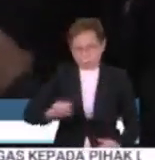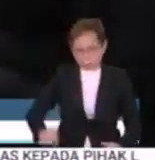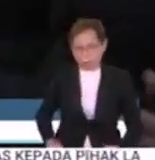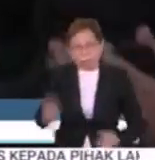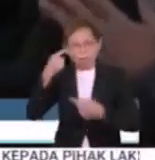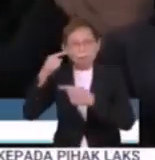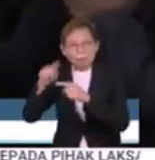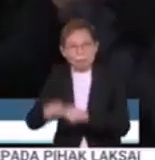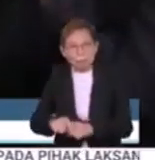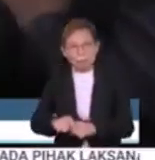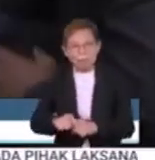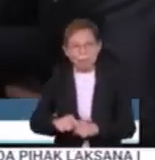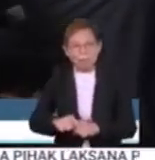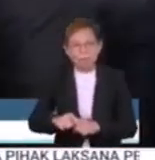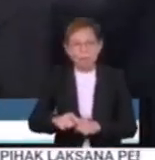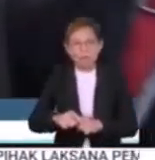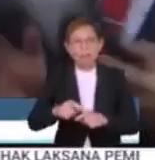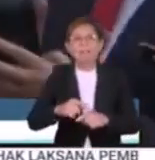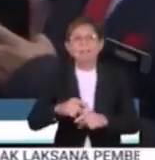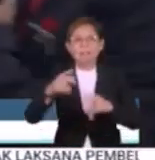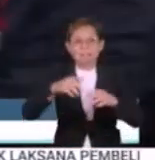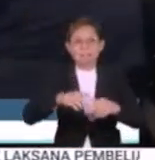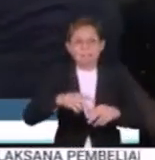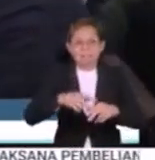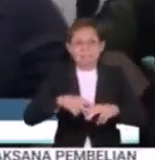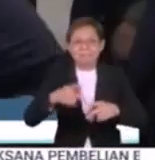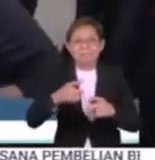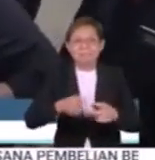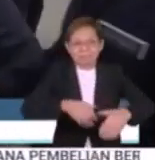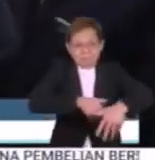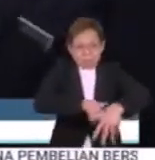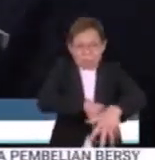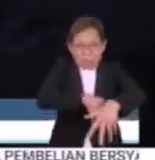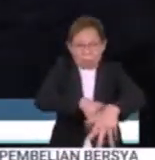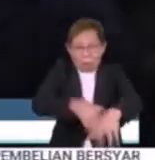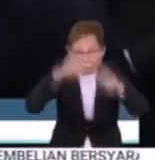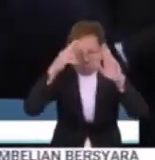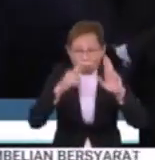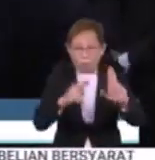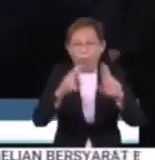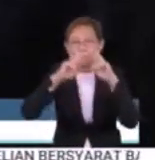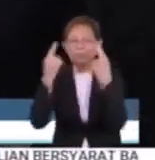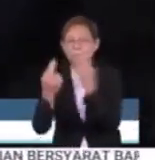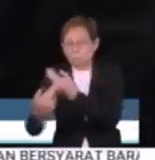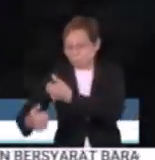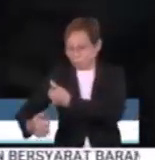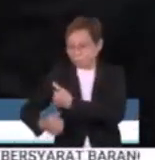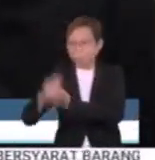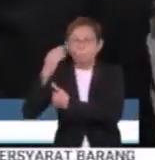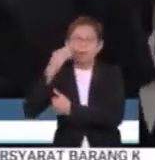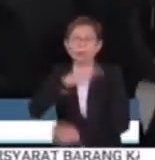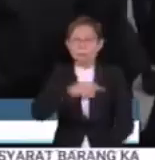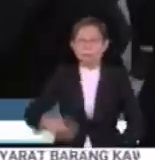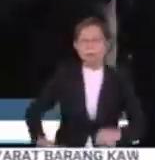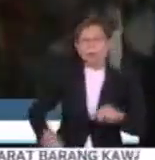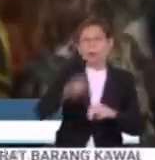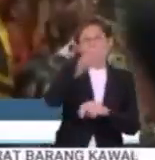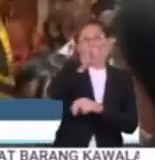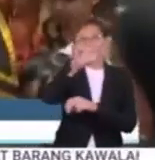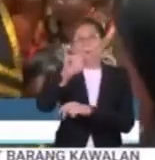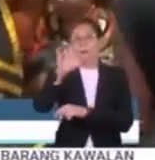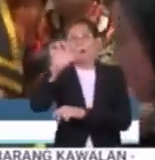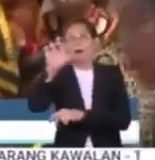kemudian berkenan melalui kawalan kehormati setempat daripada battlet ke-26 Radjiman ascom Melayu di Raja